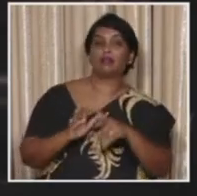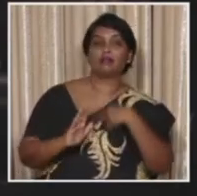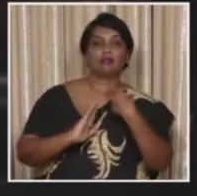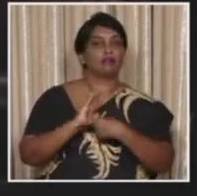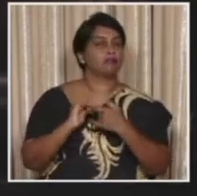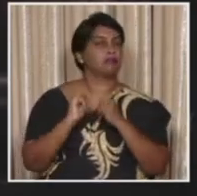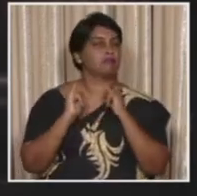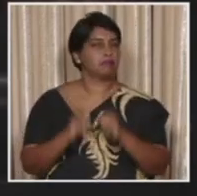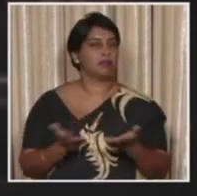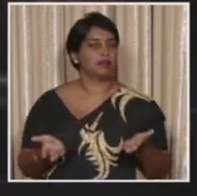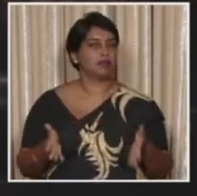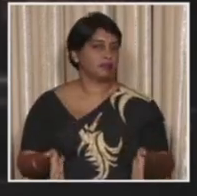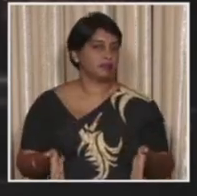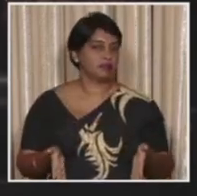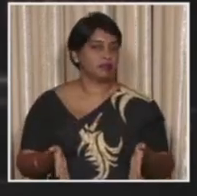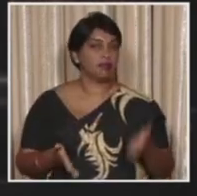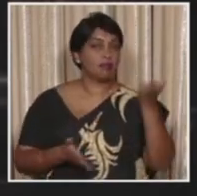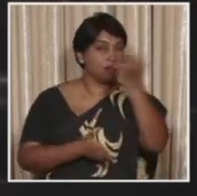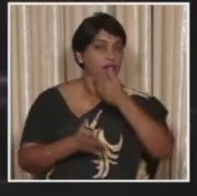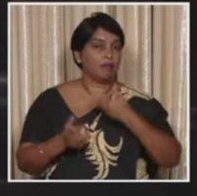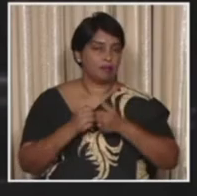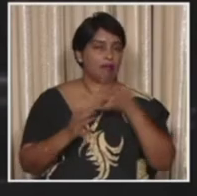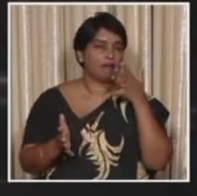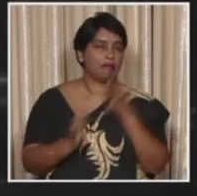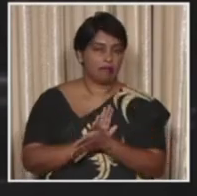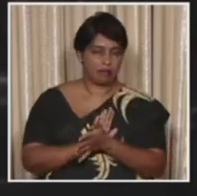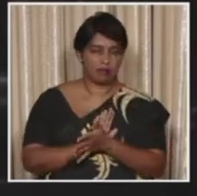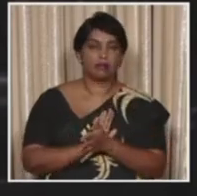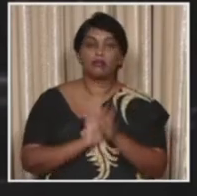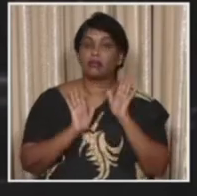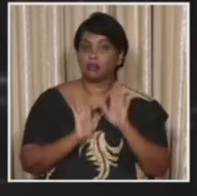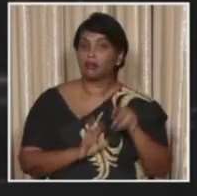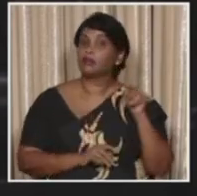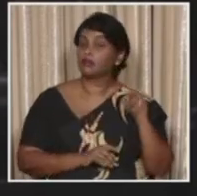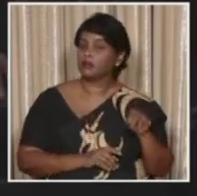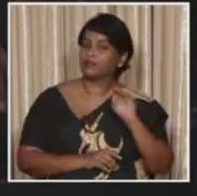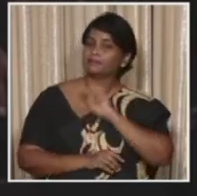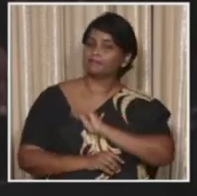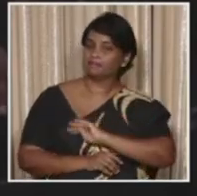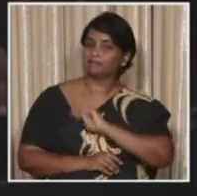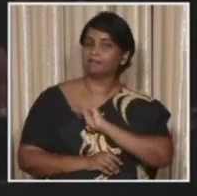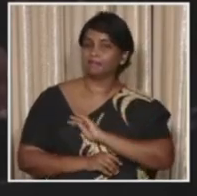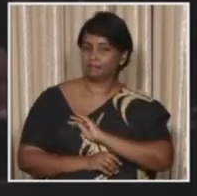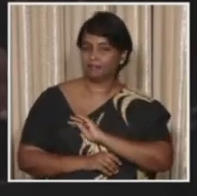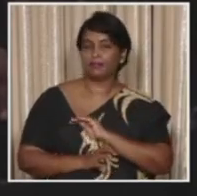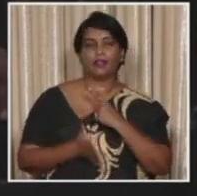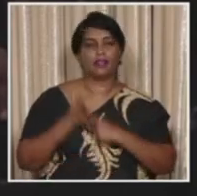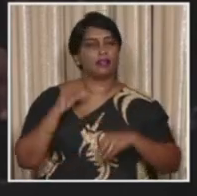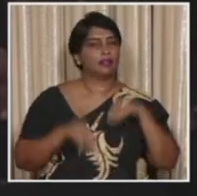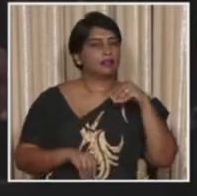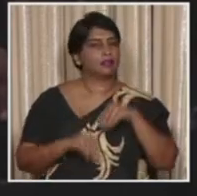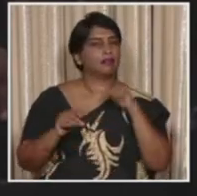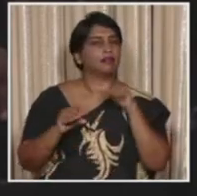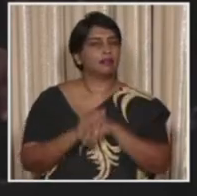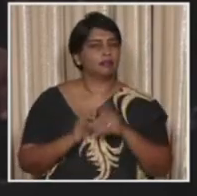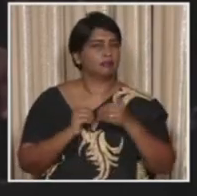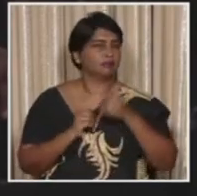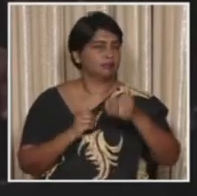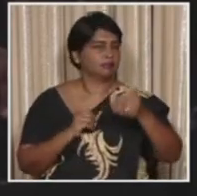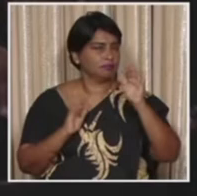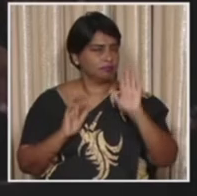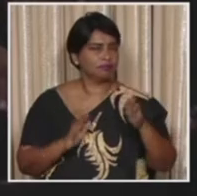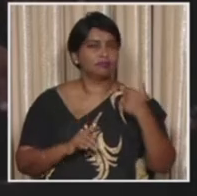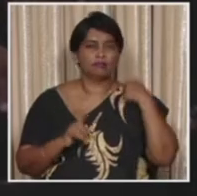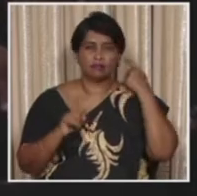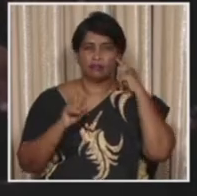tibe nama. Eko obe apa berdi be nanti. Isha meva biasa kena desa pahlane itu la tawat idre le janawat nanti kena kahane